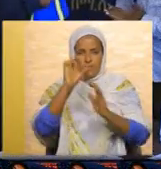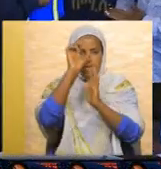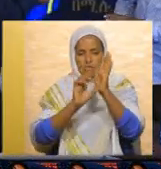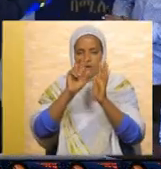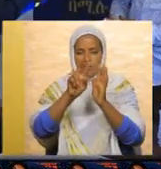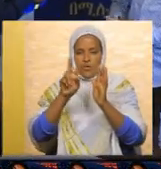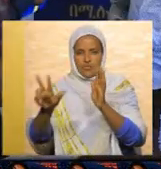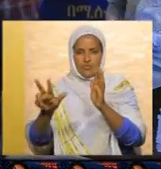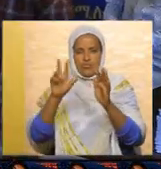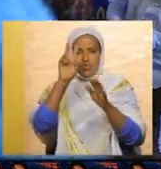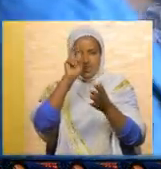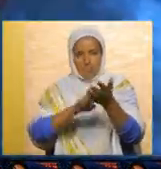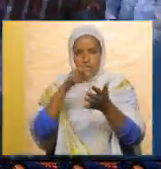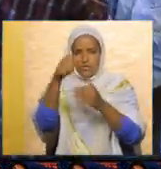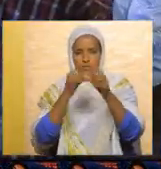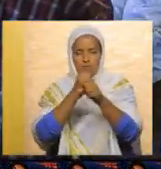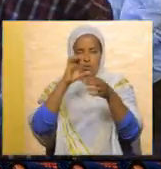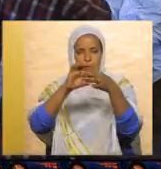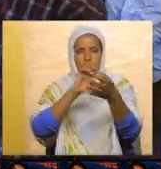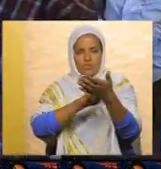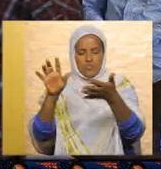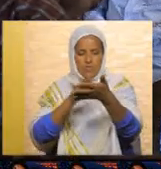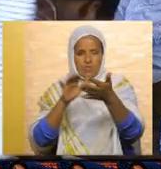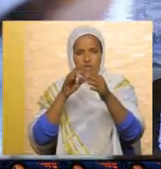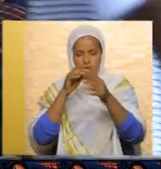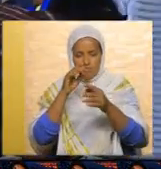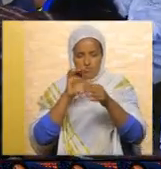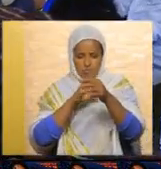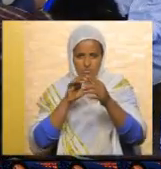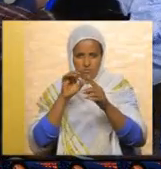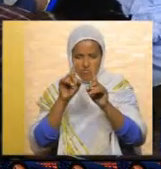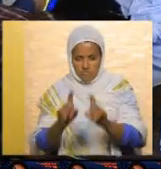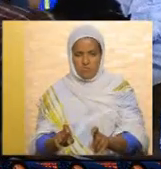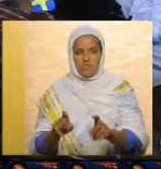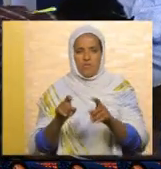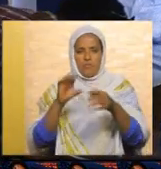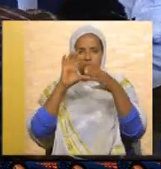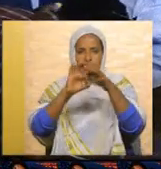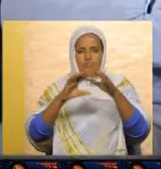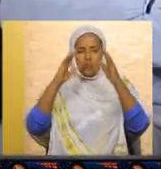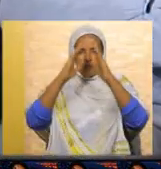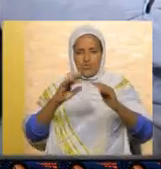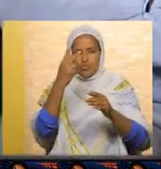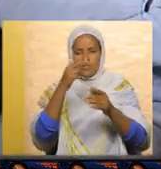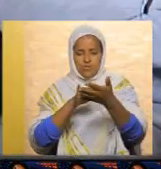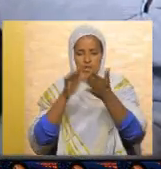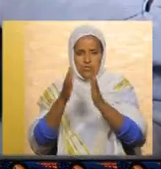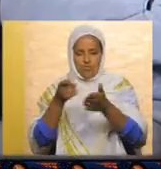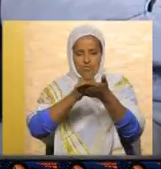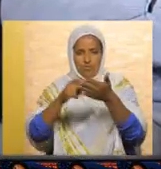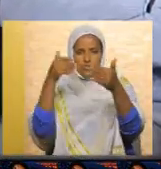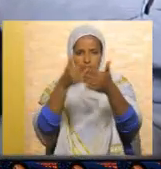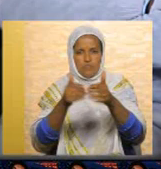ባሳለፍነው ሳምንት ቅዳሜ ህዳር 23 2010 ዓ.ም በማኅበረ ቅዱሳን የጥናትና ምርምር ማዕከል አዘጋጅነት በማኅበሩ አዳራሽ